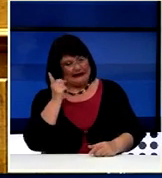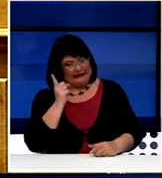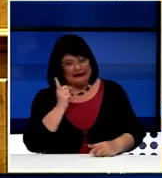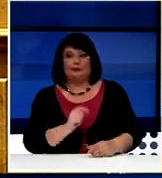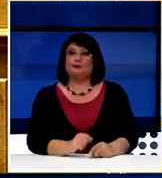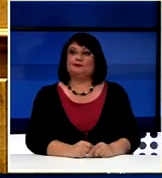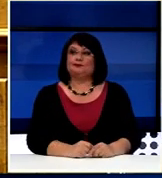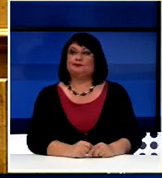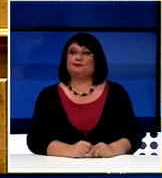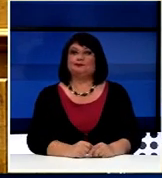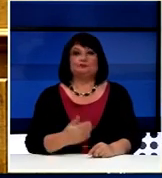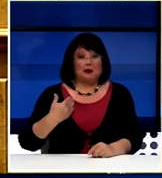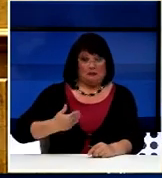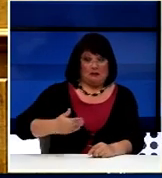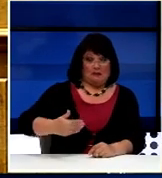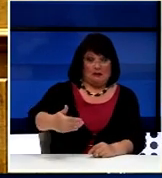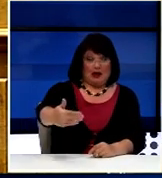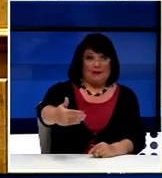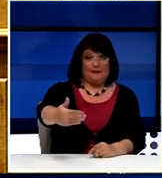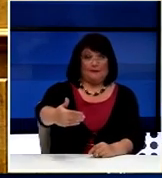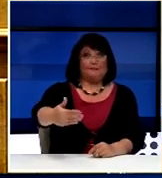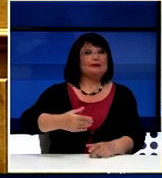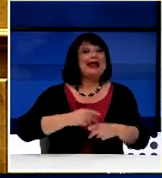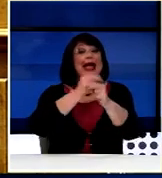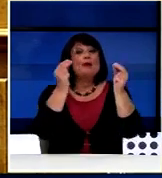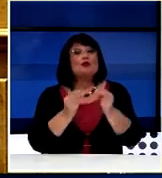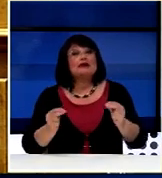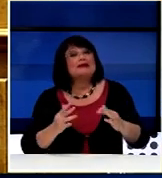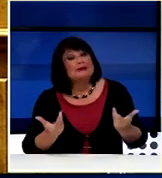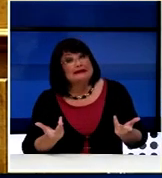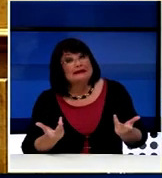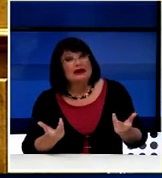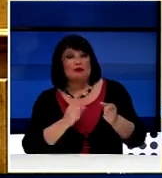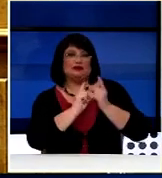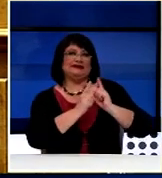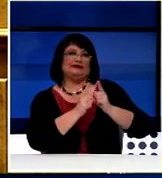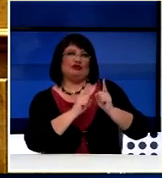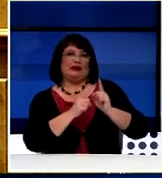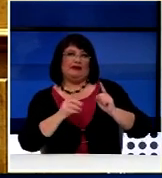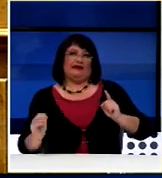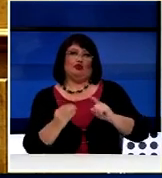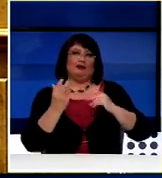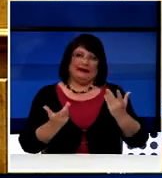Οι μέσω μακροπρόθεσμες επιπτώσεις από τη συμφωνία.